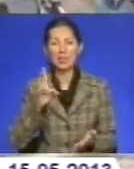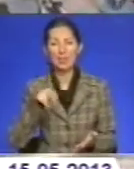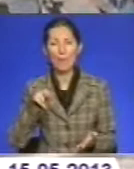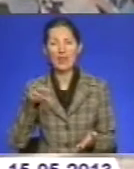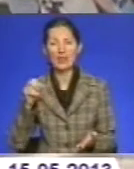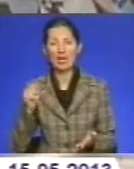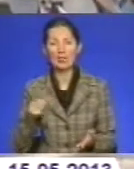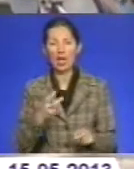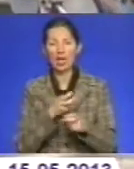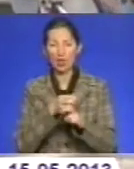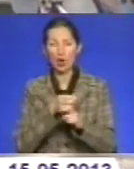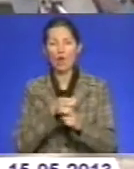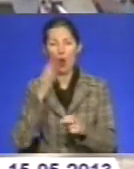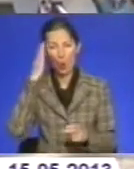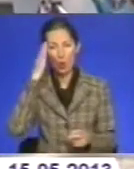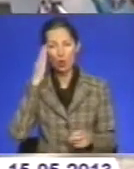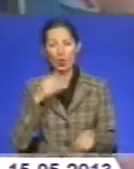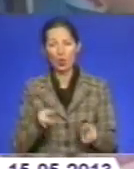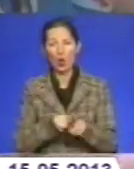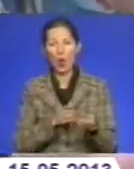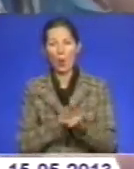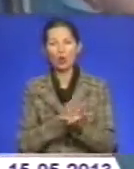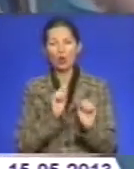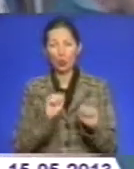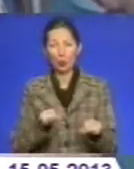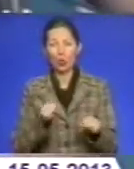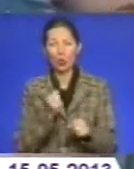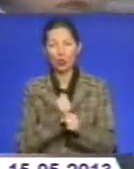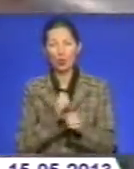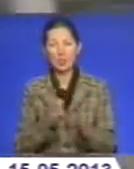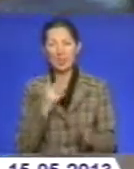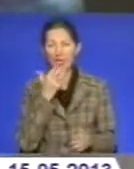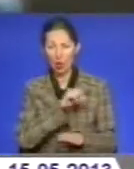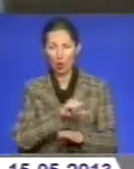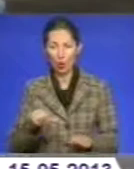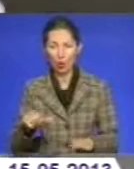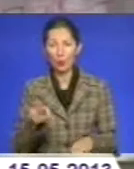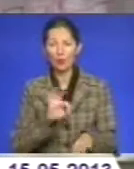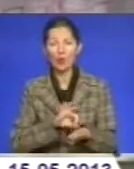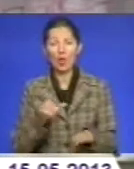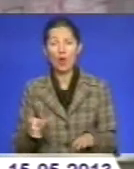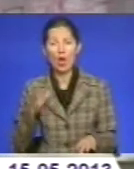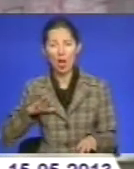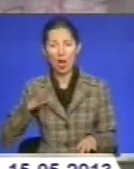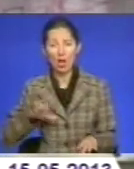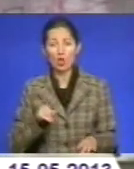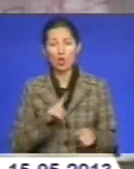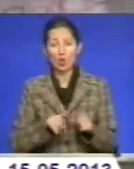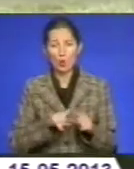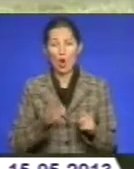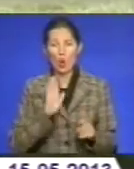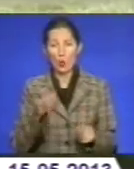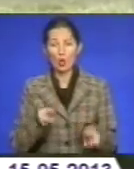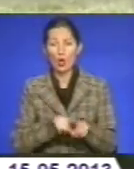хірургічну маніпуляцію можна зробити тільки за кордоном. Утім, хворі сподіваються, зовсім скоро трансплантацію будуть здійснювати в новенькому